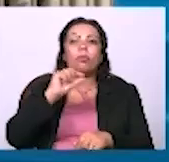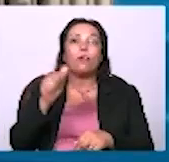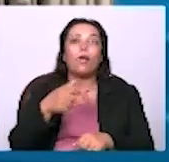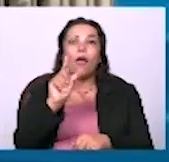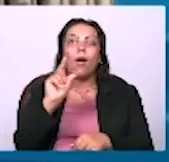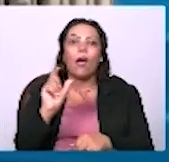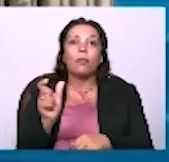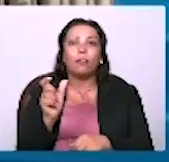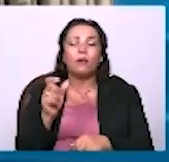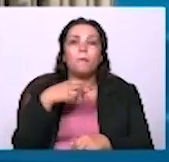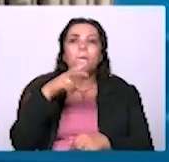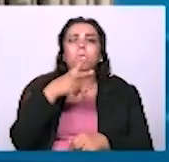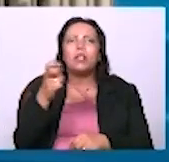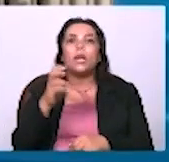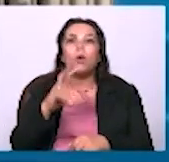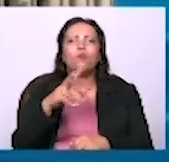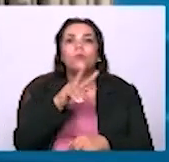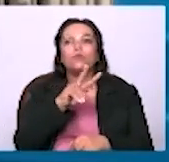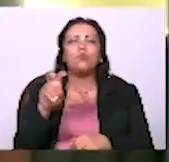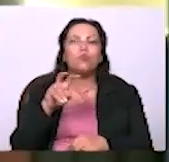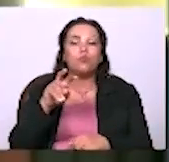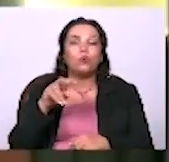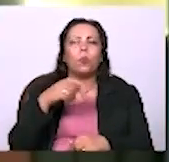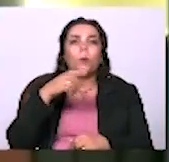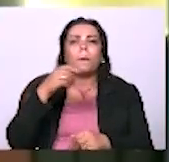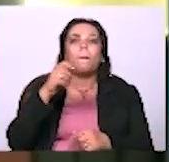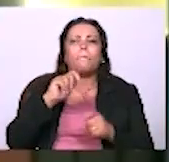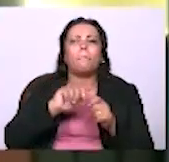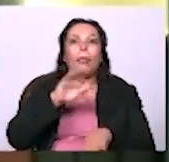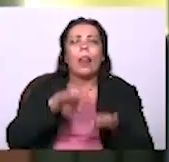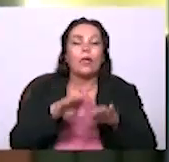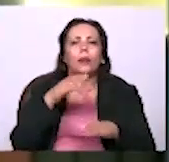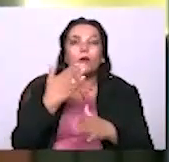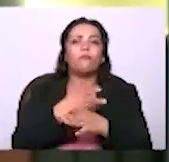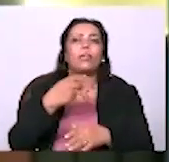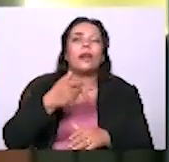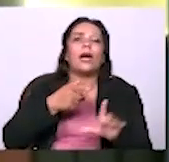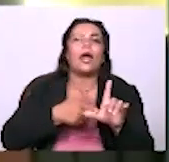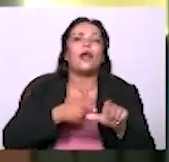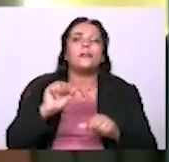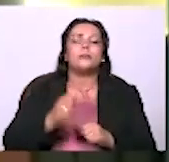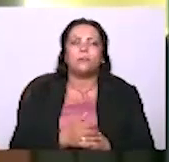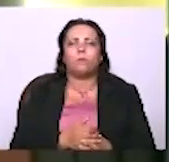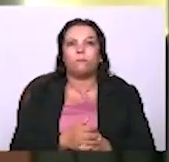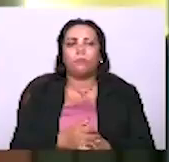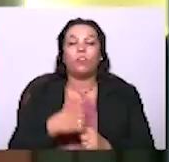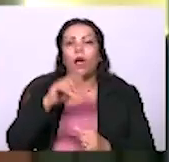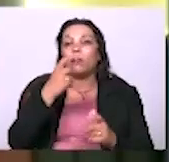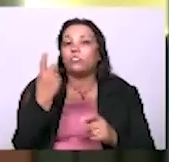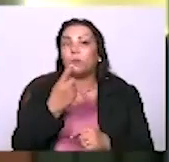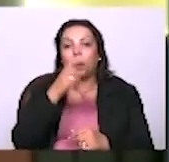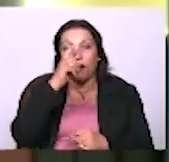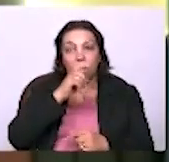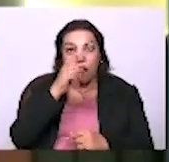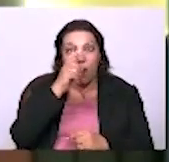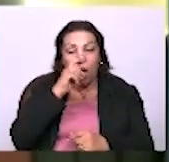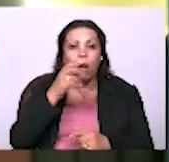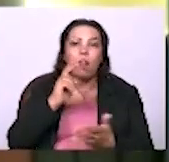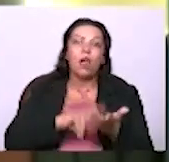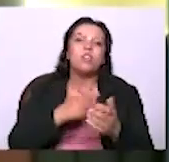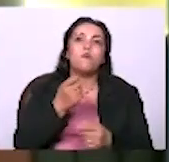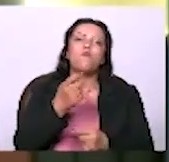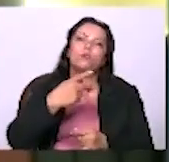200 الى 600 لتر سولار طبيعي الفلاح هيزود سعر الخضروات